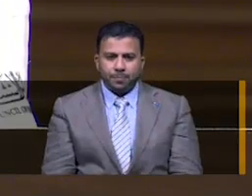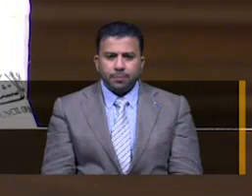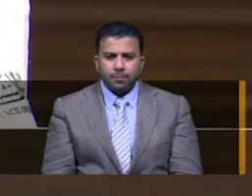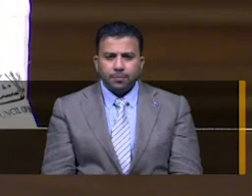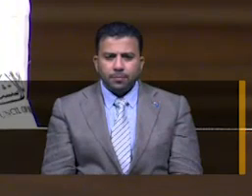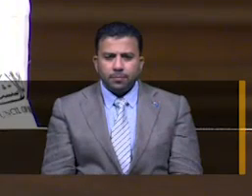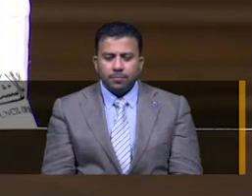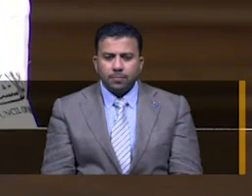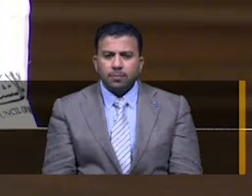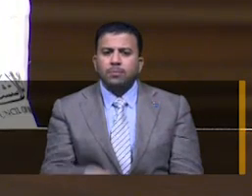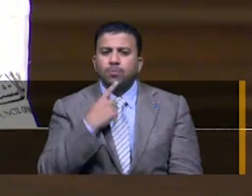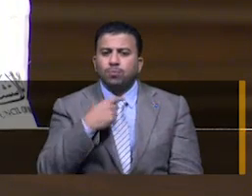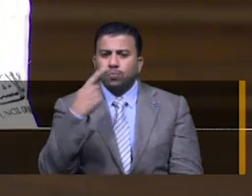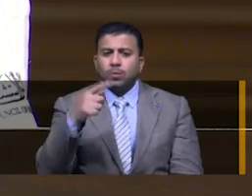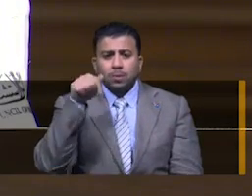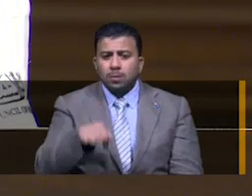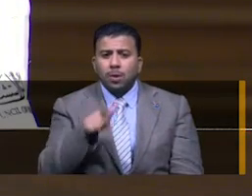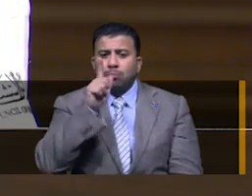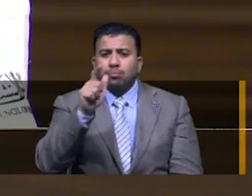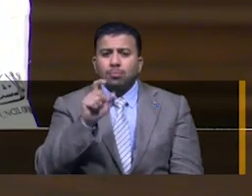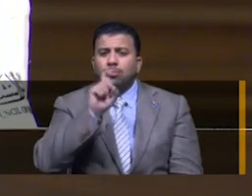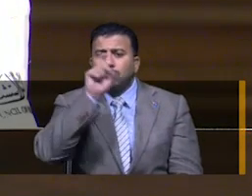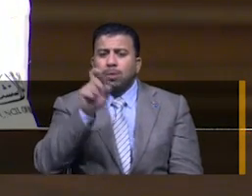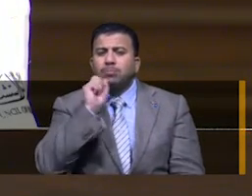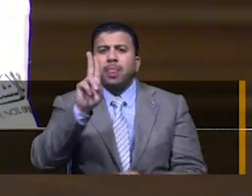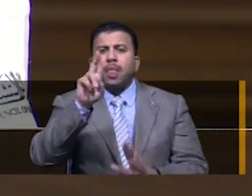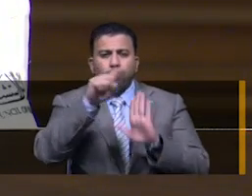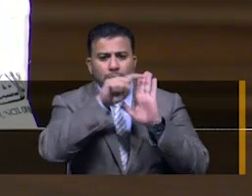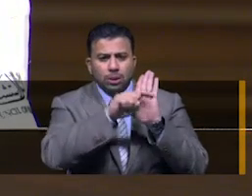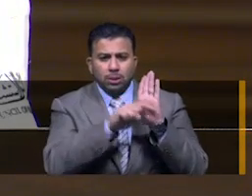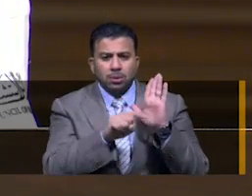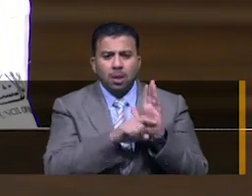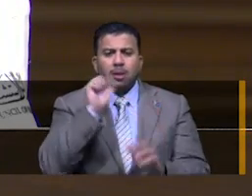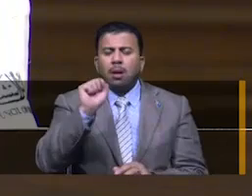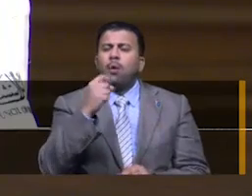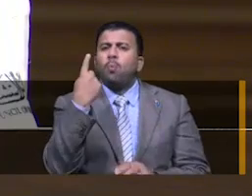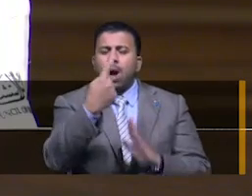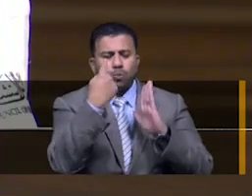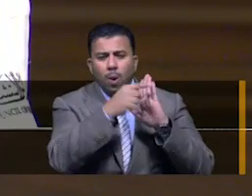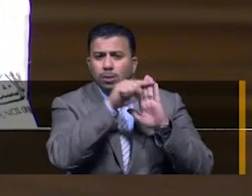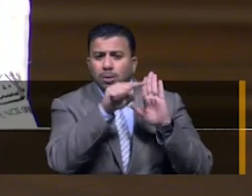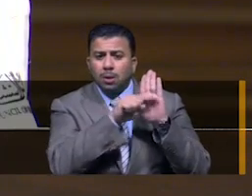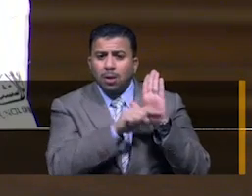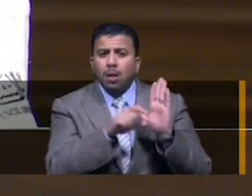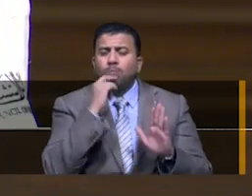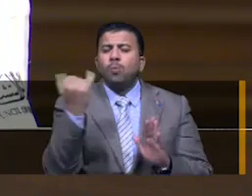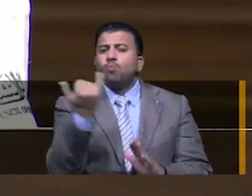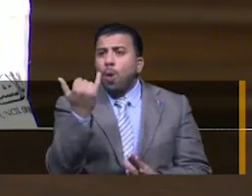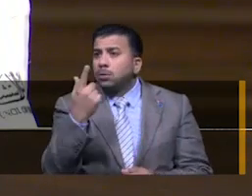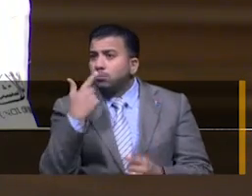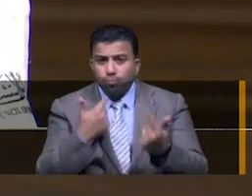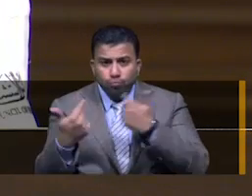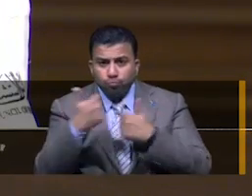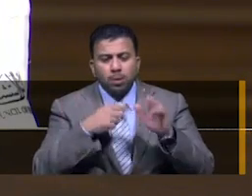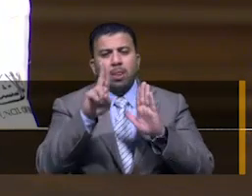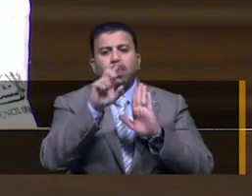أود أن أذكركم بأننا سنقوم بتلاوة التوصيات توصية توصية، ثم نأخذ بالملاحظات عن كل